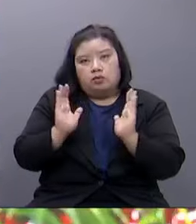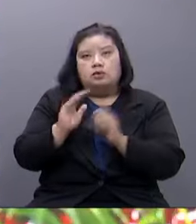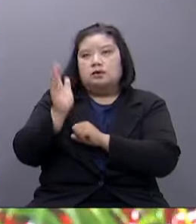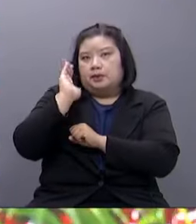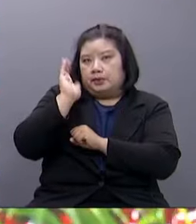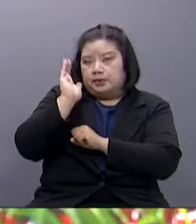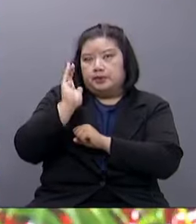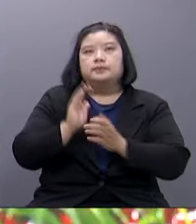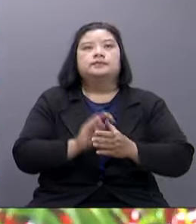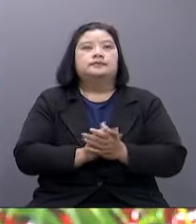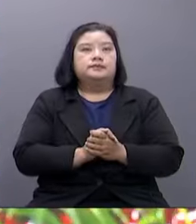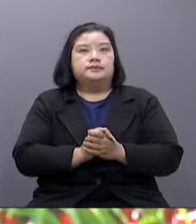อบคุ